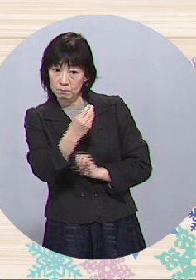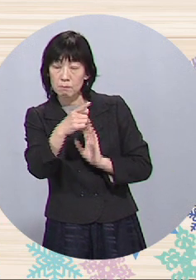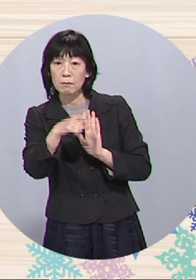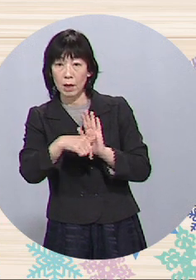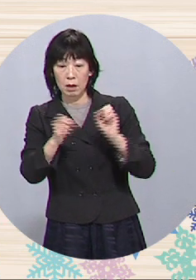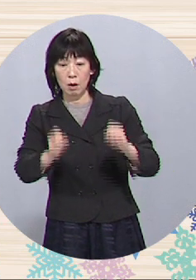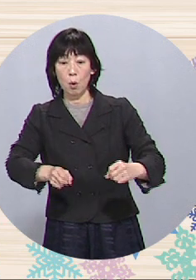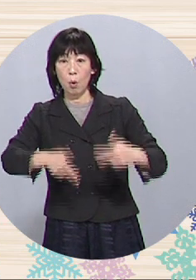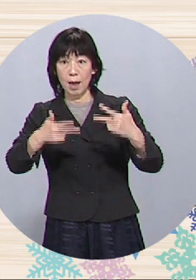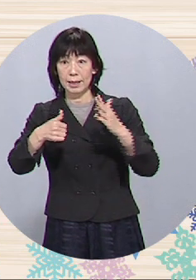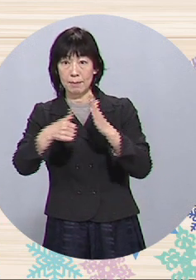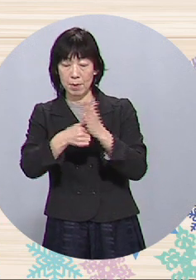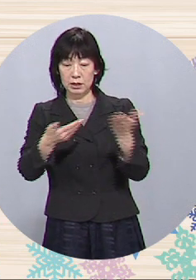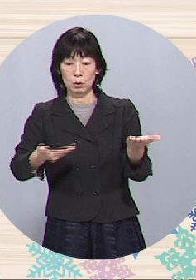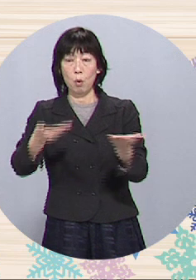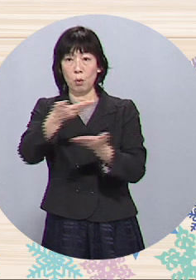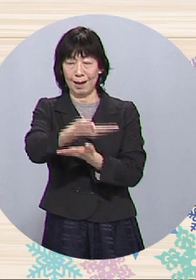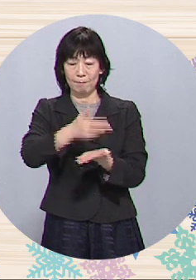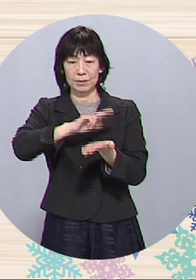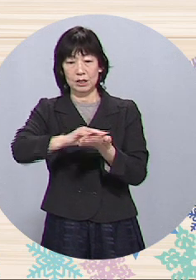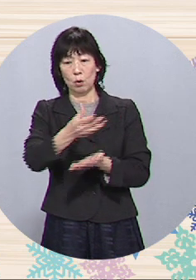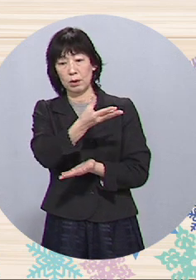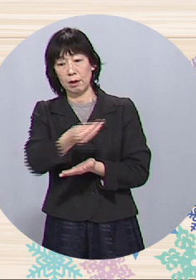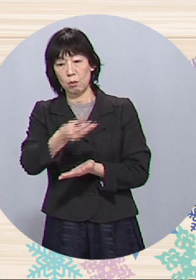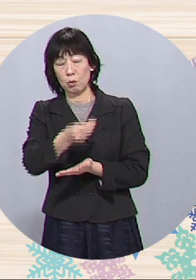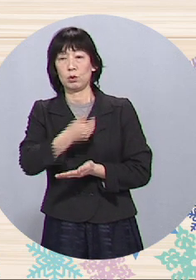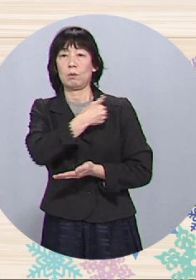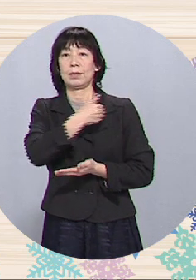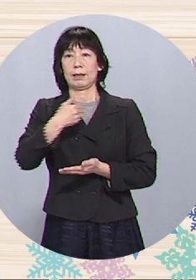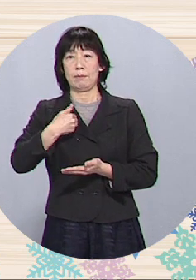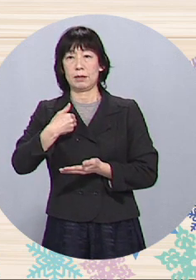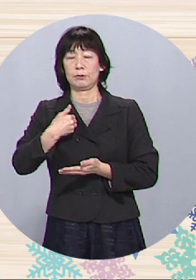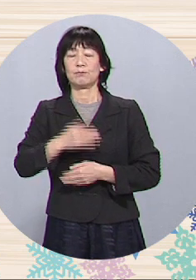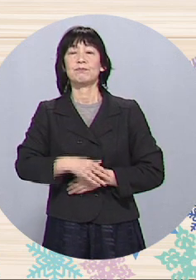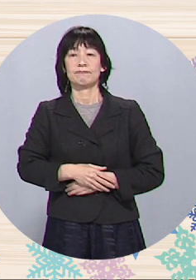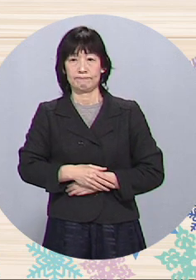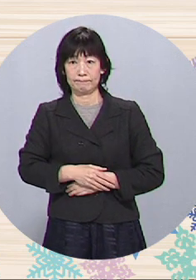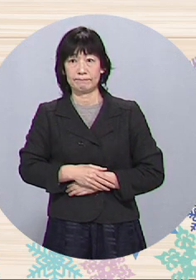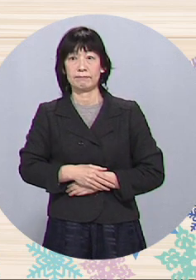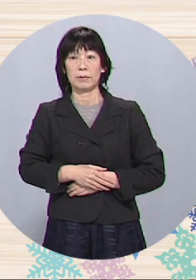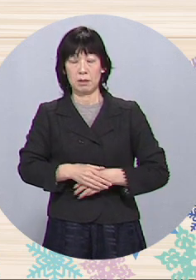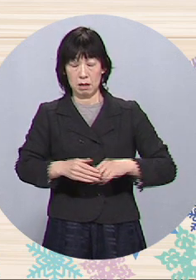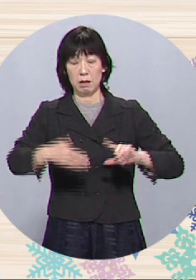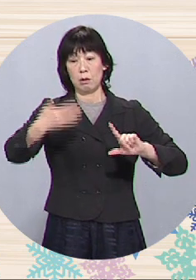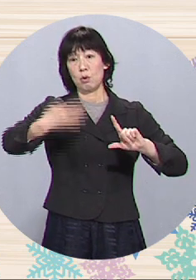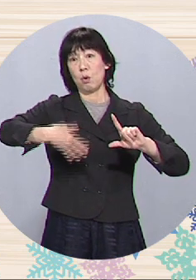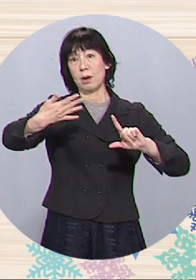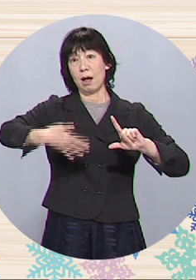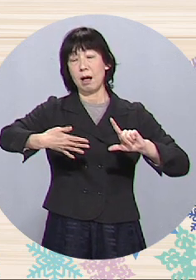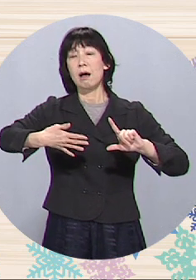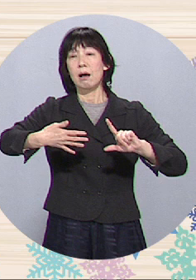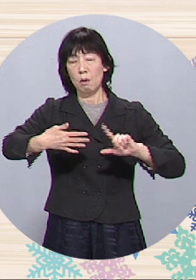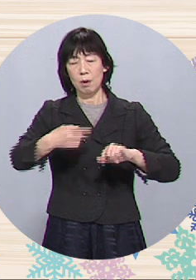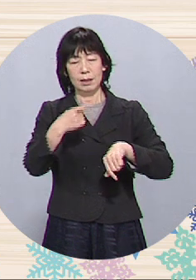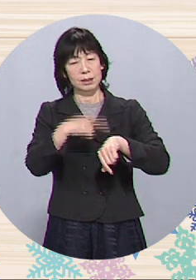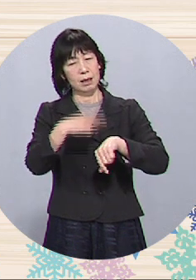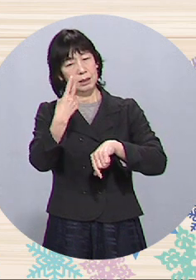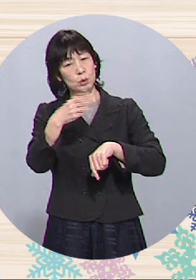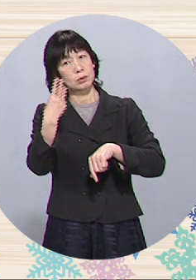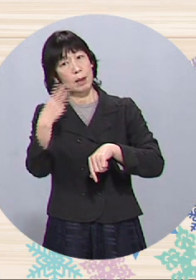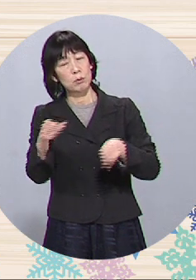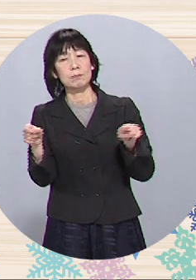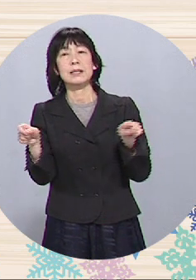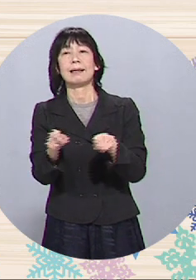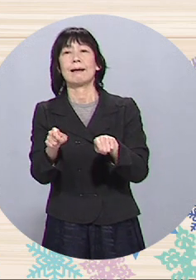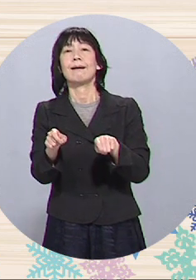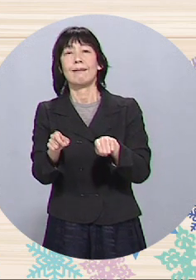交換や資料のダウンロードができますので、ぜひご活用ください。また動画は 2,3 分で見ることができるので、気軽に